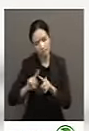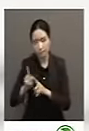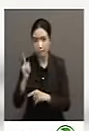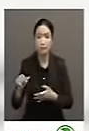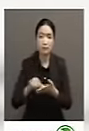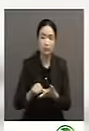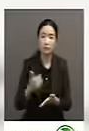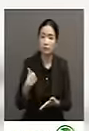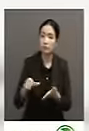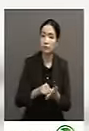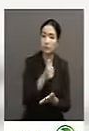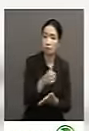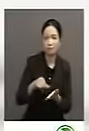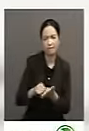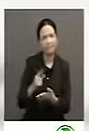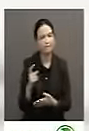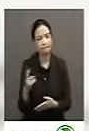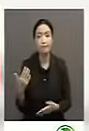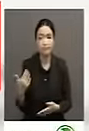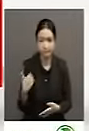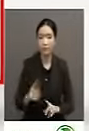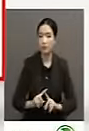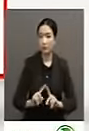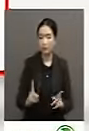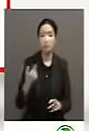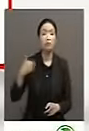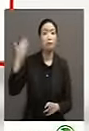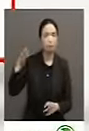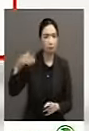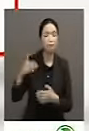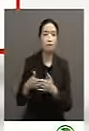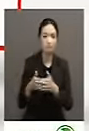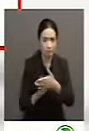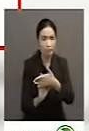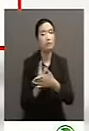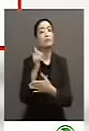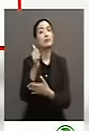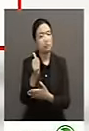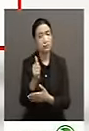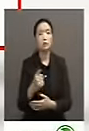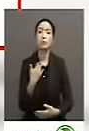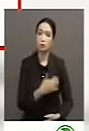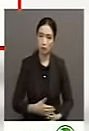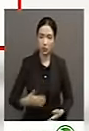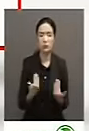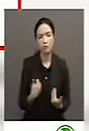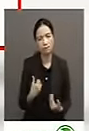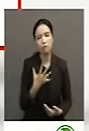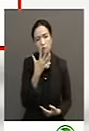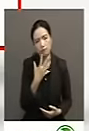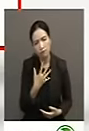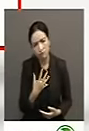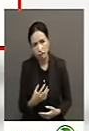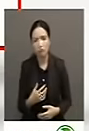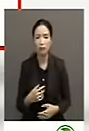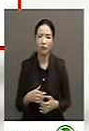แก้ไขบางอย่างแก้ไขได้บางอย่างแก้ไขไม่ได้แต่ที่ผ่านมาก็สามารถฝ่าฟันมาได้สุขภาพเสื่อมถอยลงทุกวัน